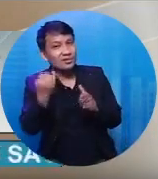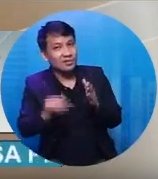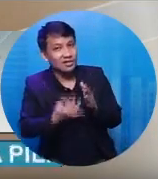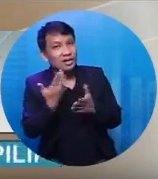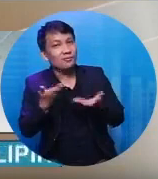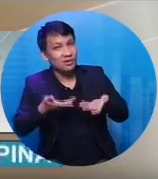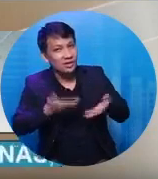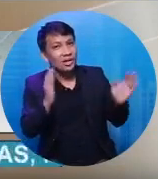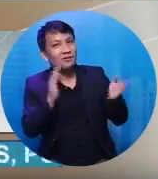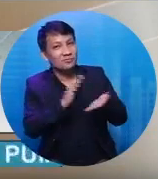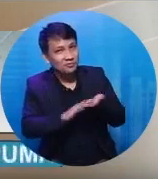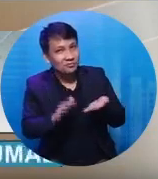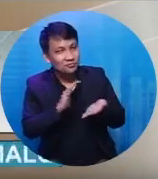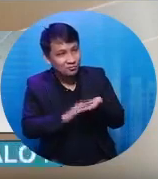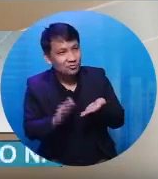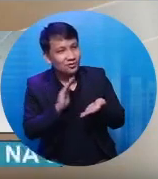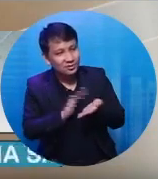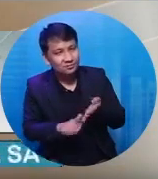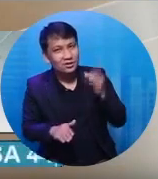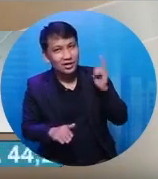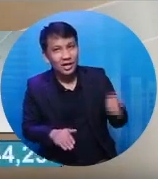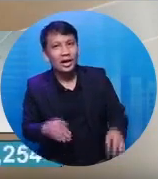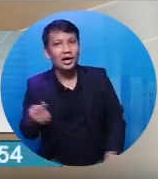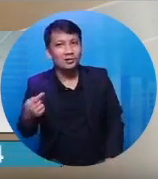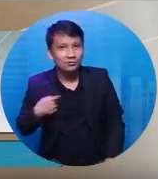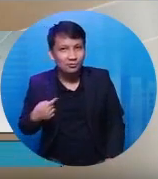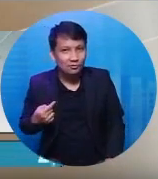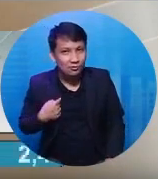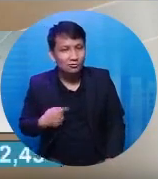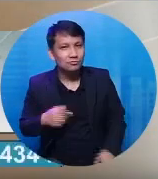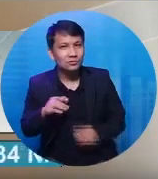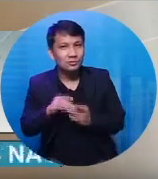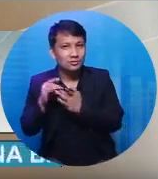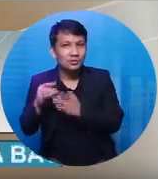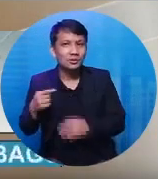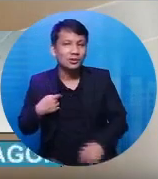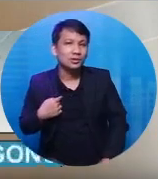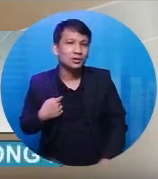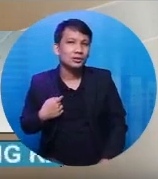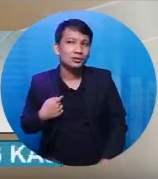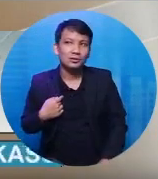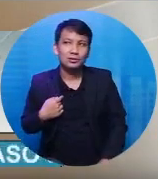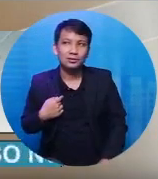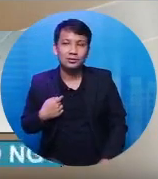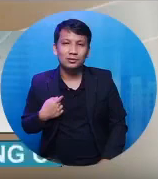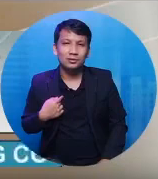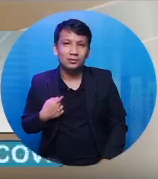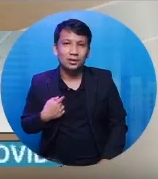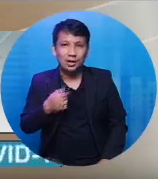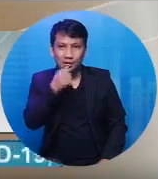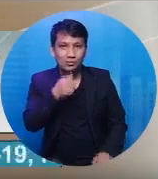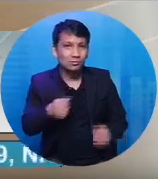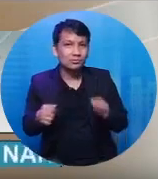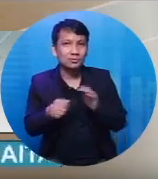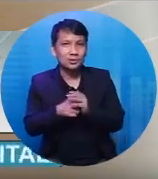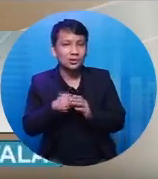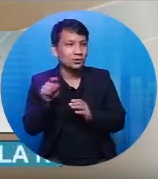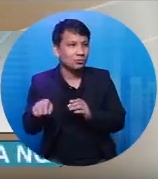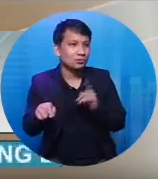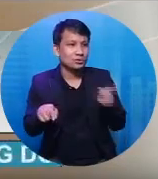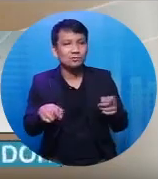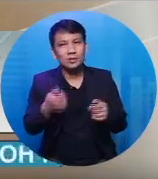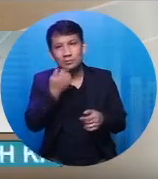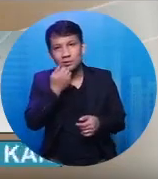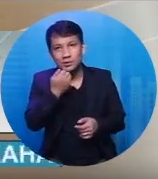namin pinagbigyan. Lalo na kasi, ako, laging panakip, takip ako ng takip sa'yo, makawalang yaan sa